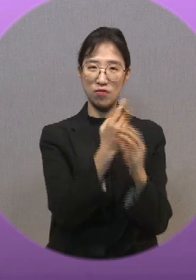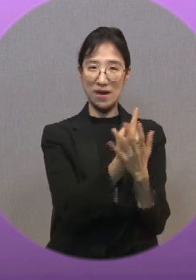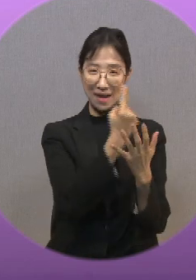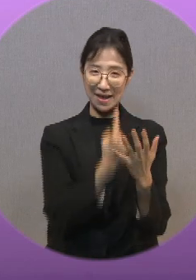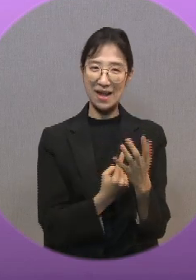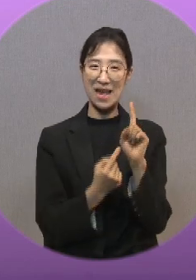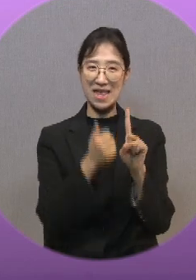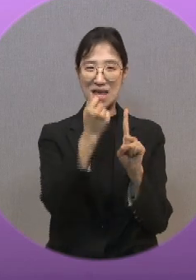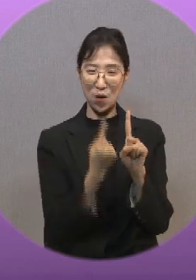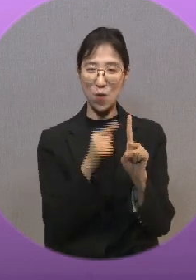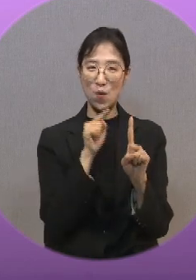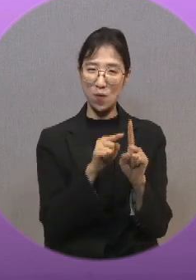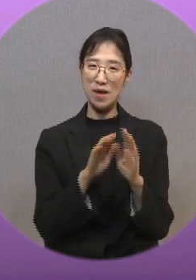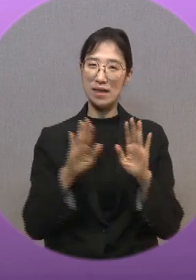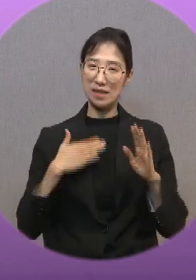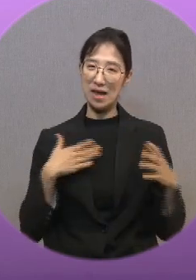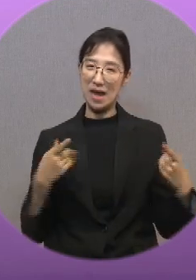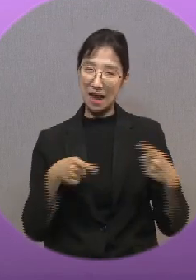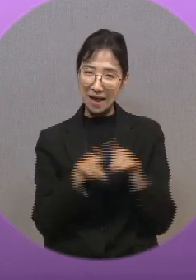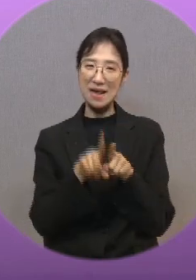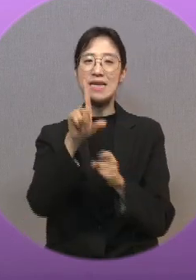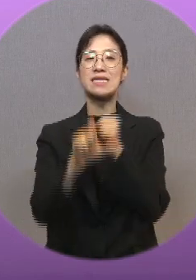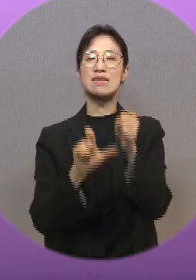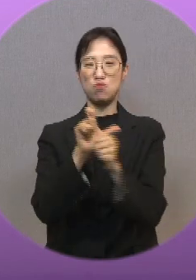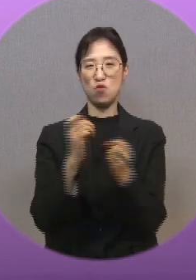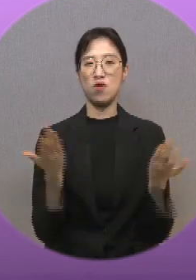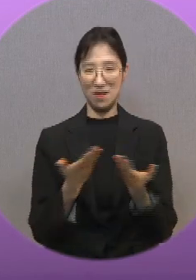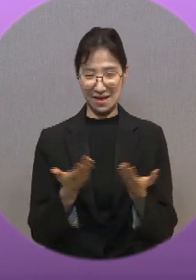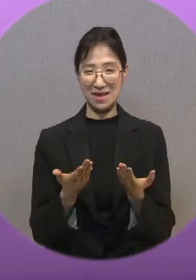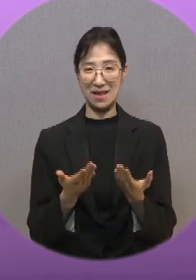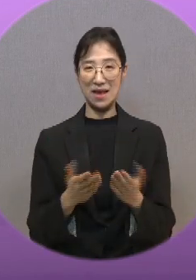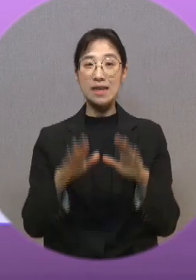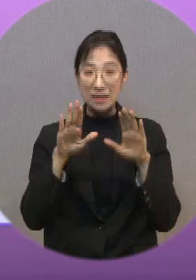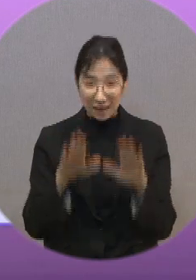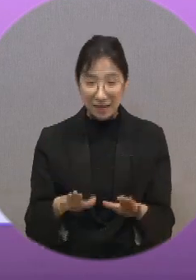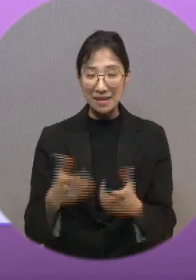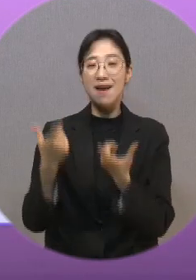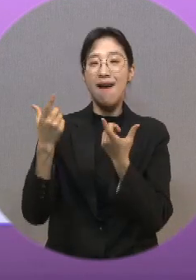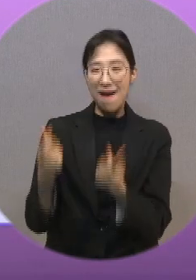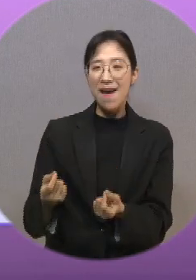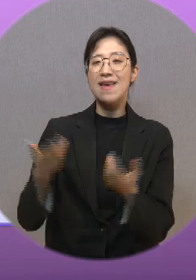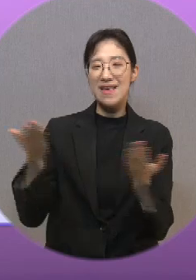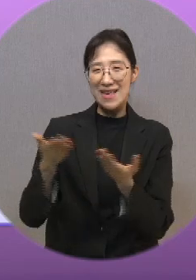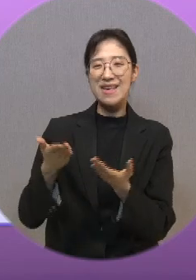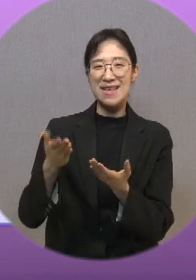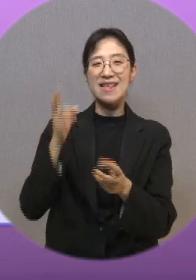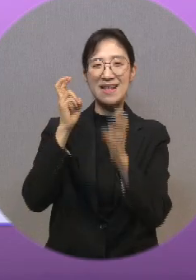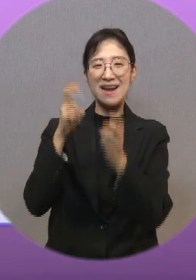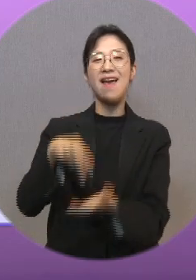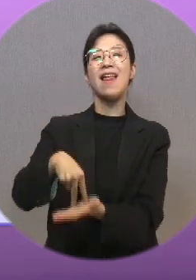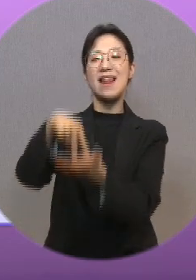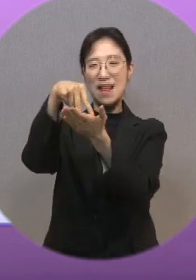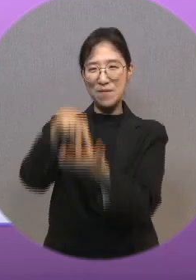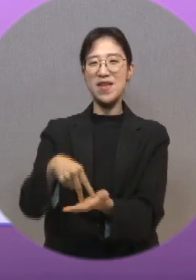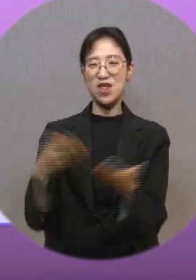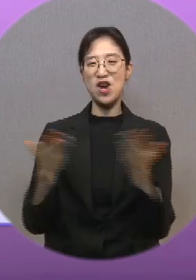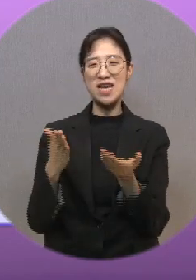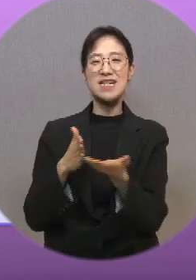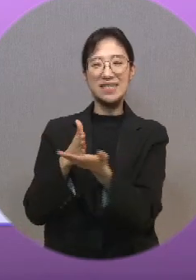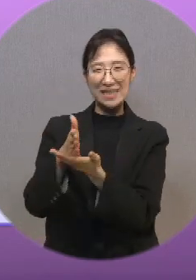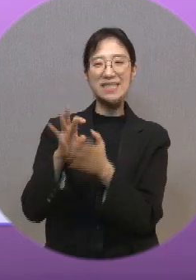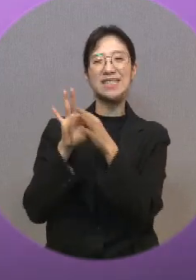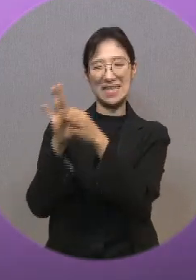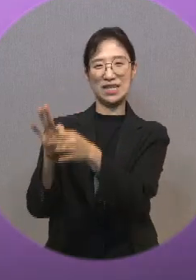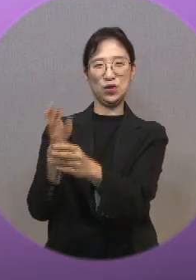이 친구는 저하고 한 15년 정도 같이 일을 했고요. 지금도 같은 업종, 이게 엘리베이터 쪽을 일을